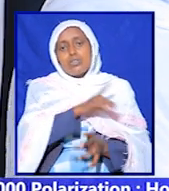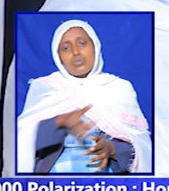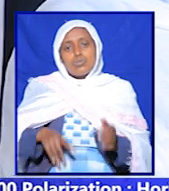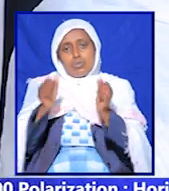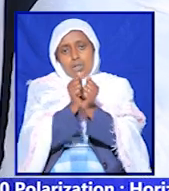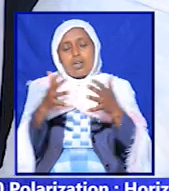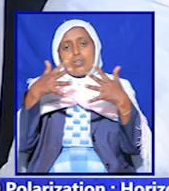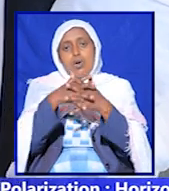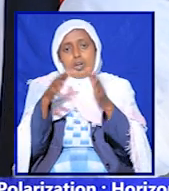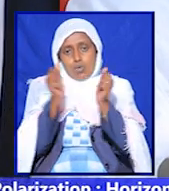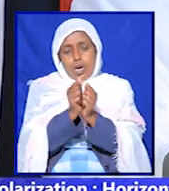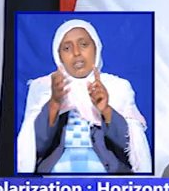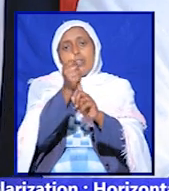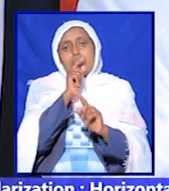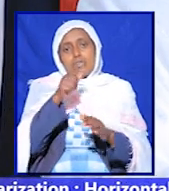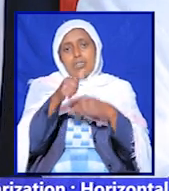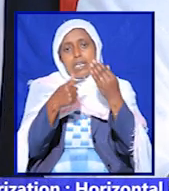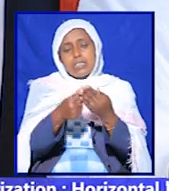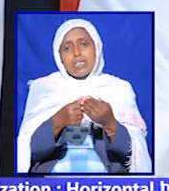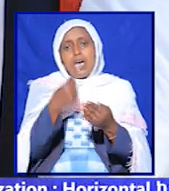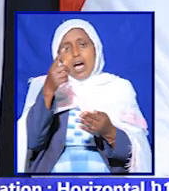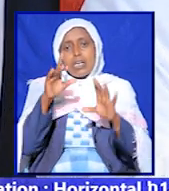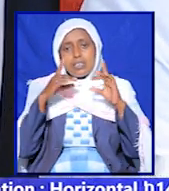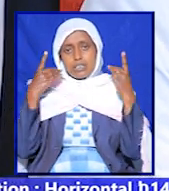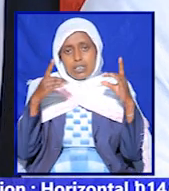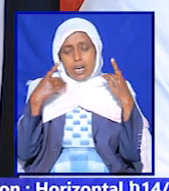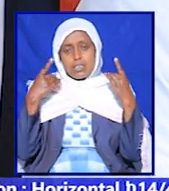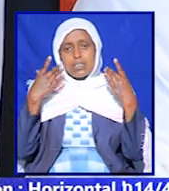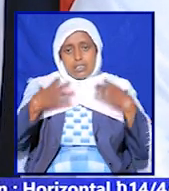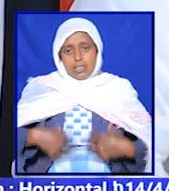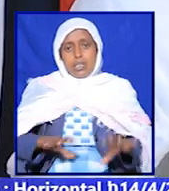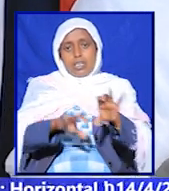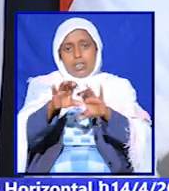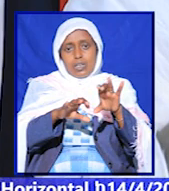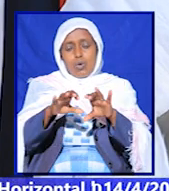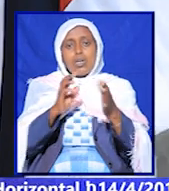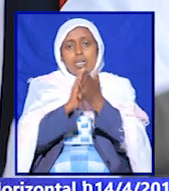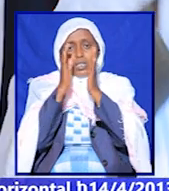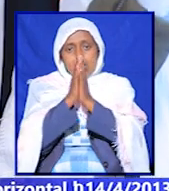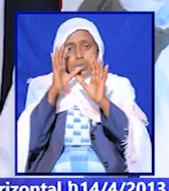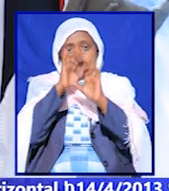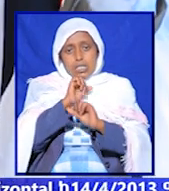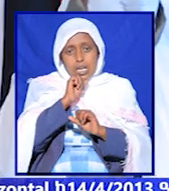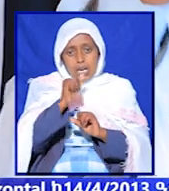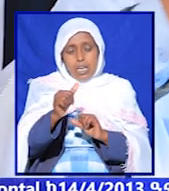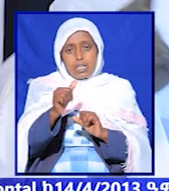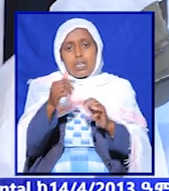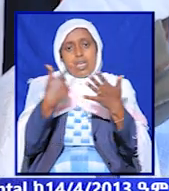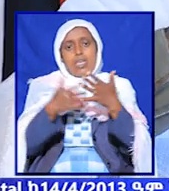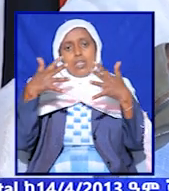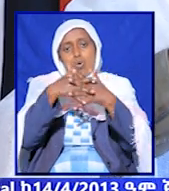ከጌታችን ከኢየሱስ ክርስቶስ ጋር ተዋህዶ ጋር የተያዘ ነው። ስለዚህ አንድ ካህን የለበሰው ልብስ እስከም ቅዳሴ እስከሚያልቅ